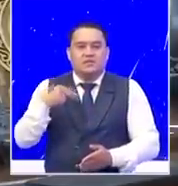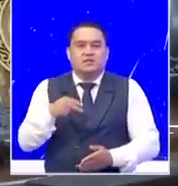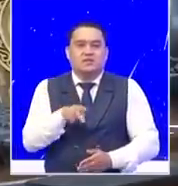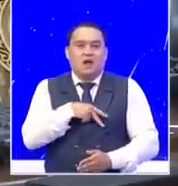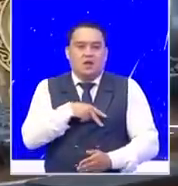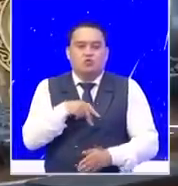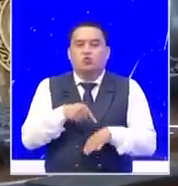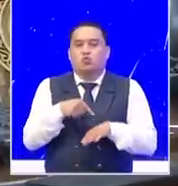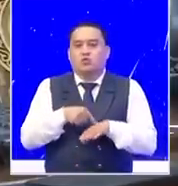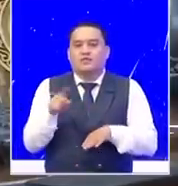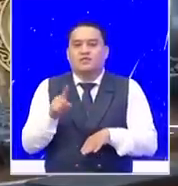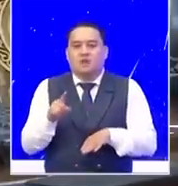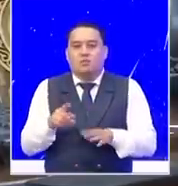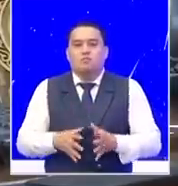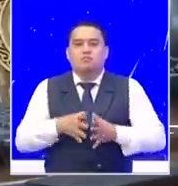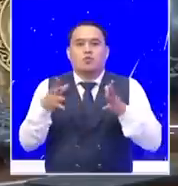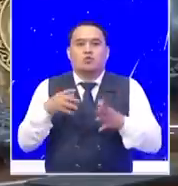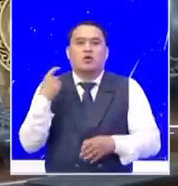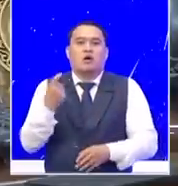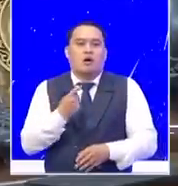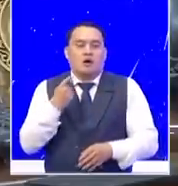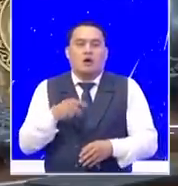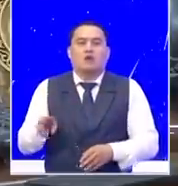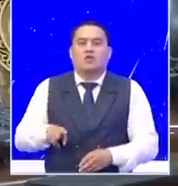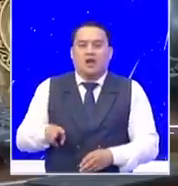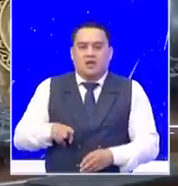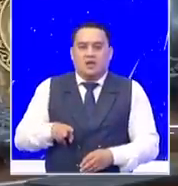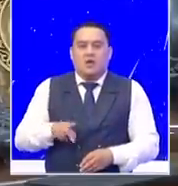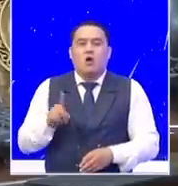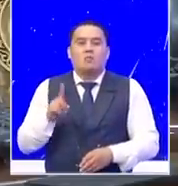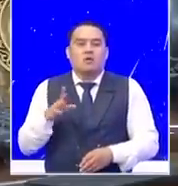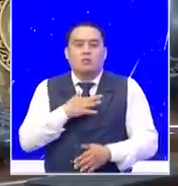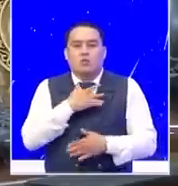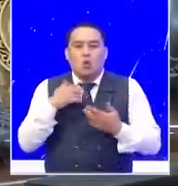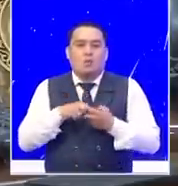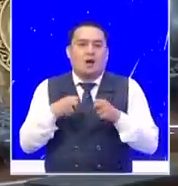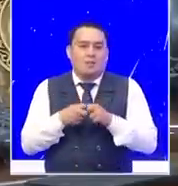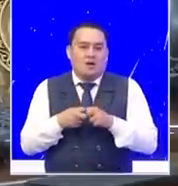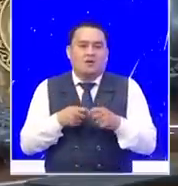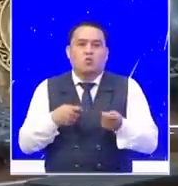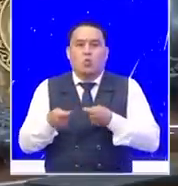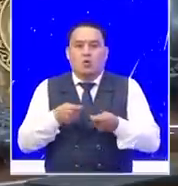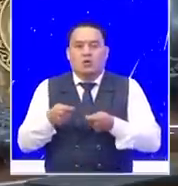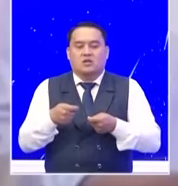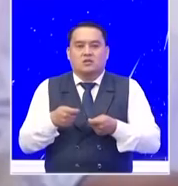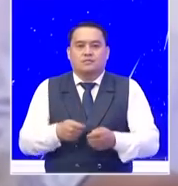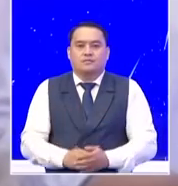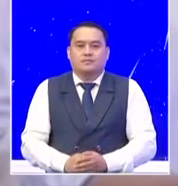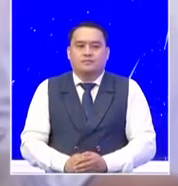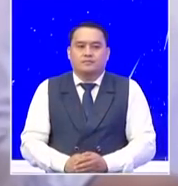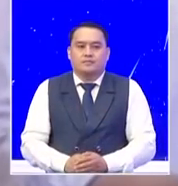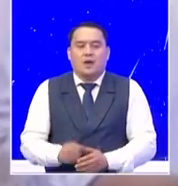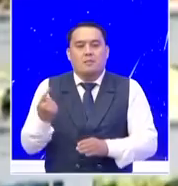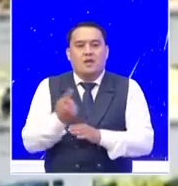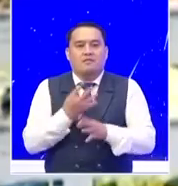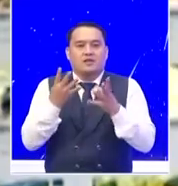сюда, чувствовал себя больше заведующим хозяйством, чем директором, так как было очень много проблем административного характера. С